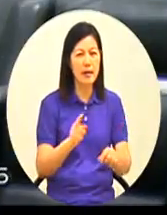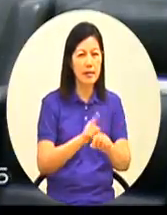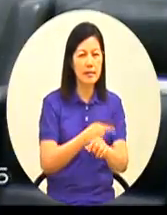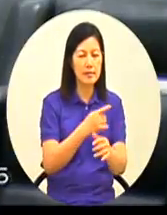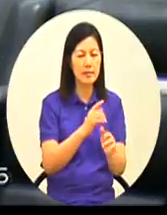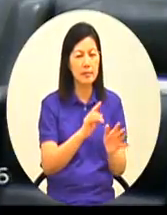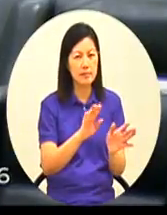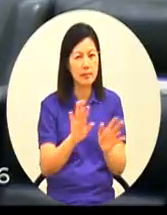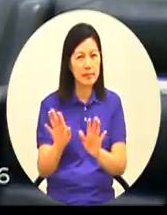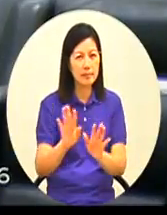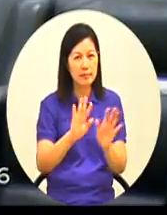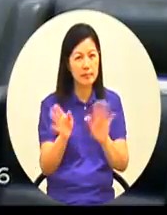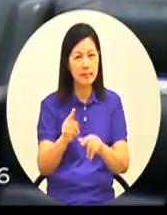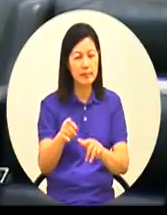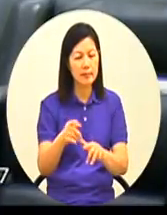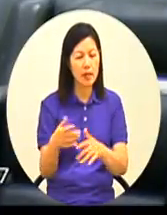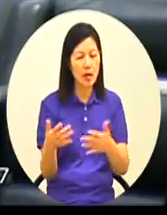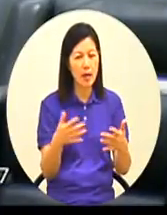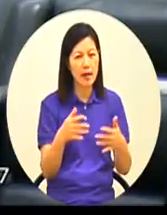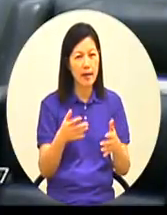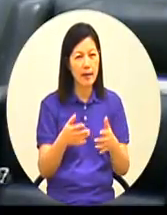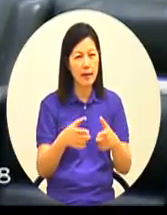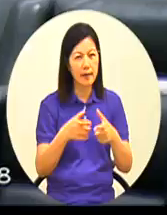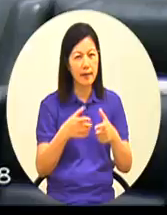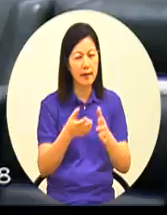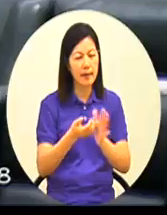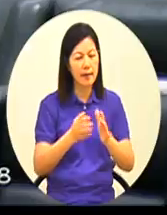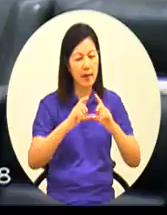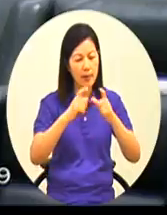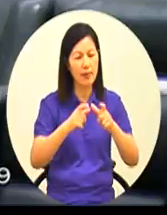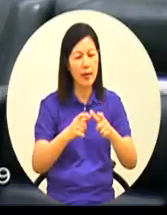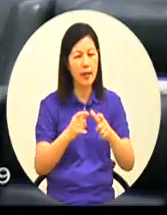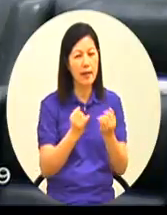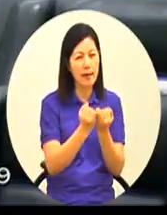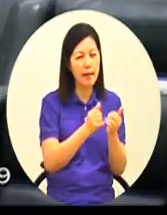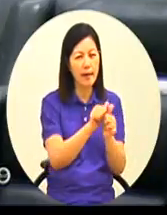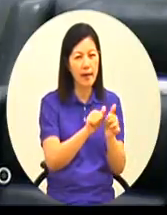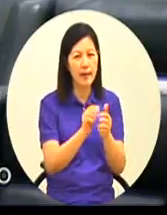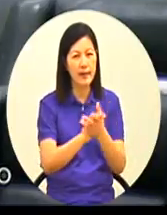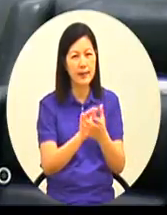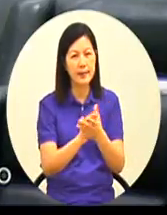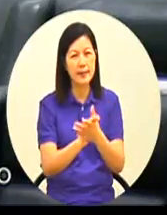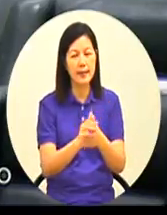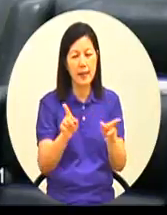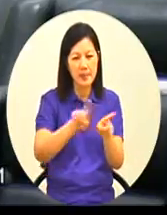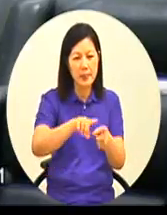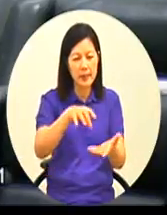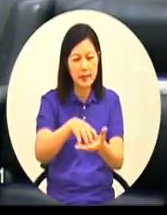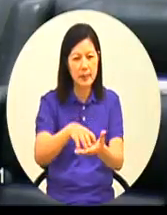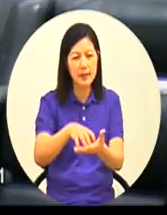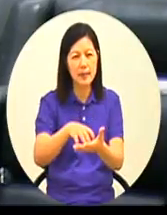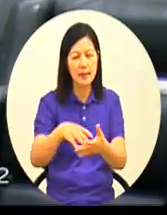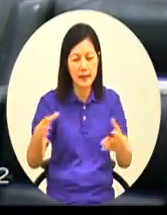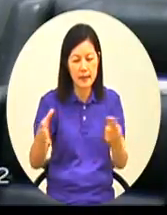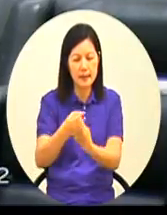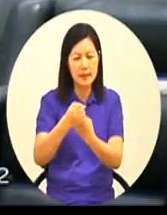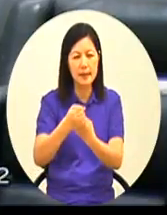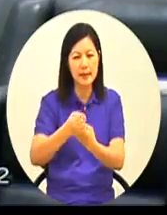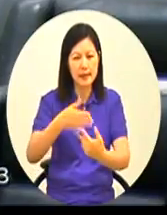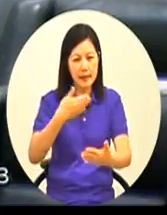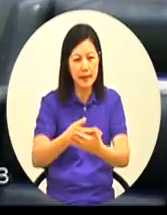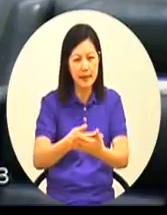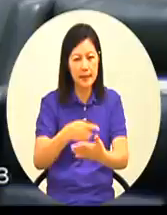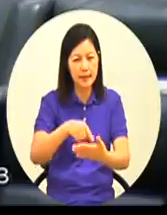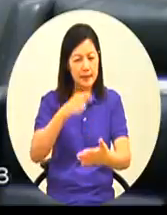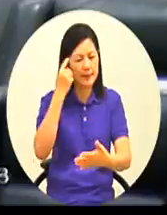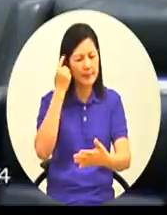民政局长的答询，有关这个同志朋友可能不希望这个伴侣证哦，可以结合一卡通，是保持存疑